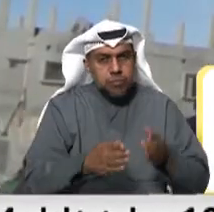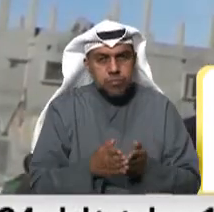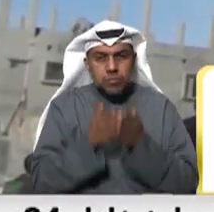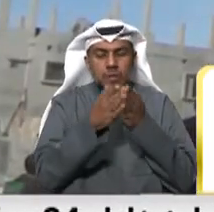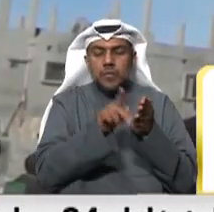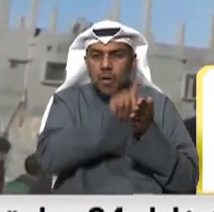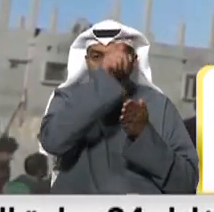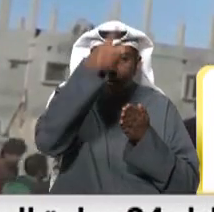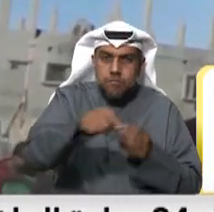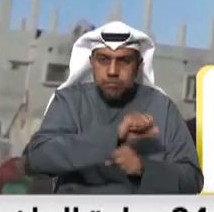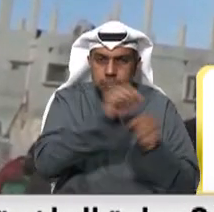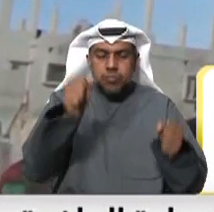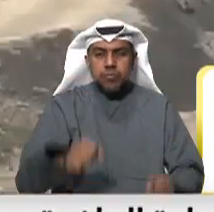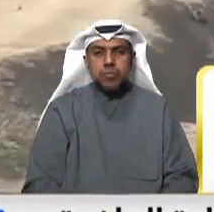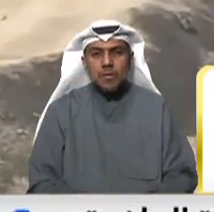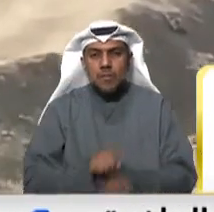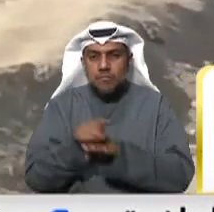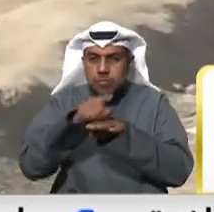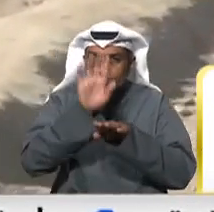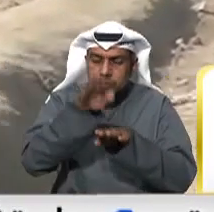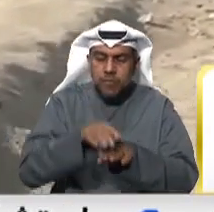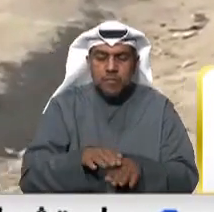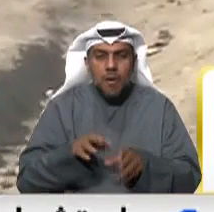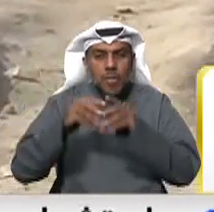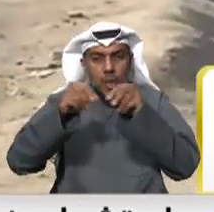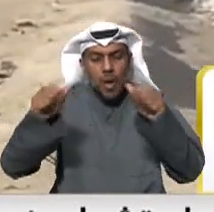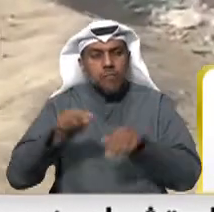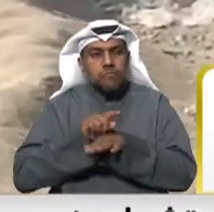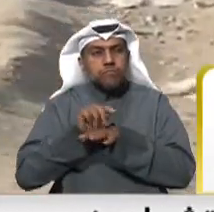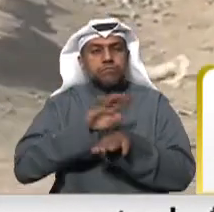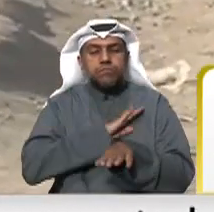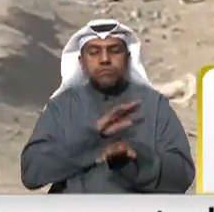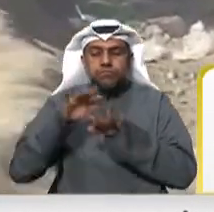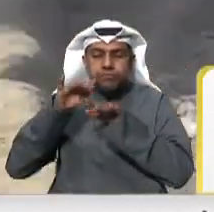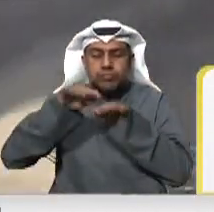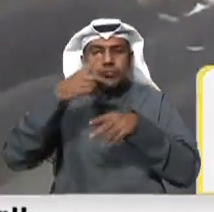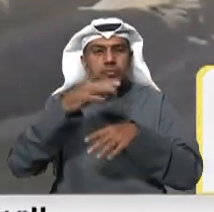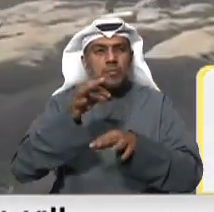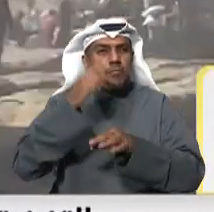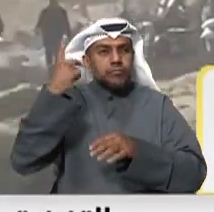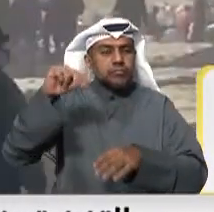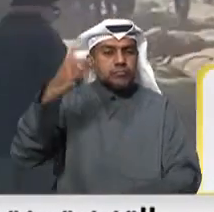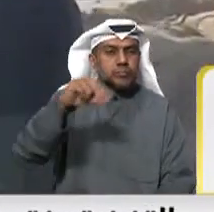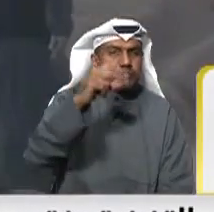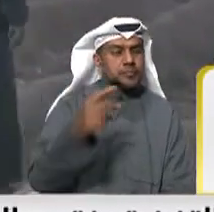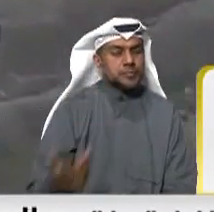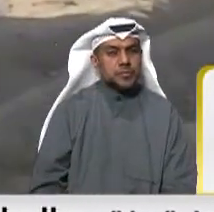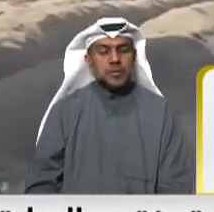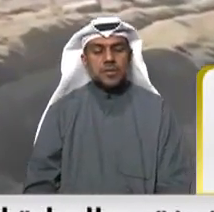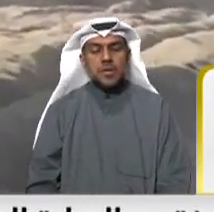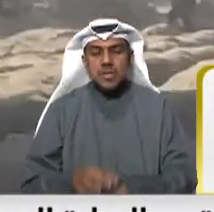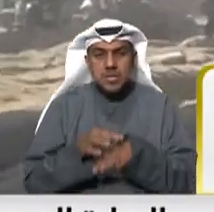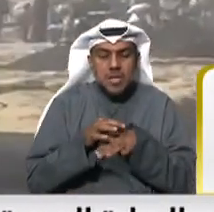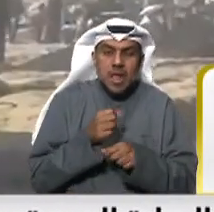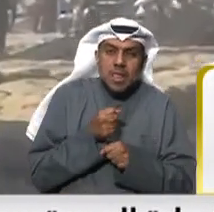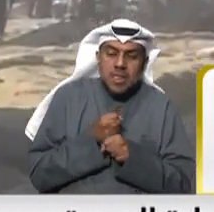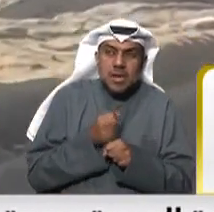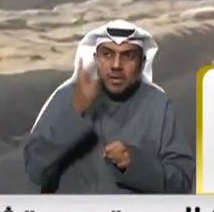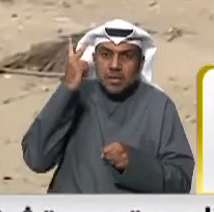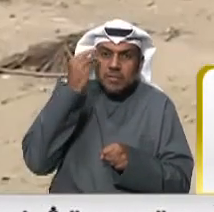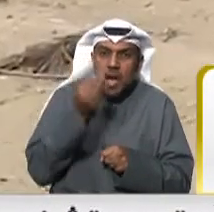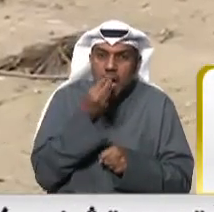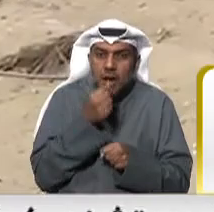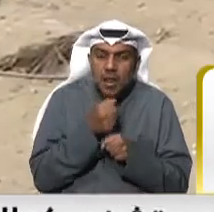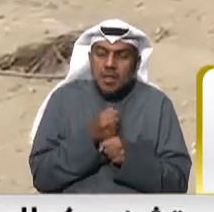أبراج وأحياء سكنية، بالإضافة إلى استهداف فلسطينيين كانوا ينتظرون المساعدات جنوب مدينة